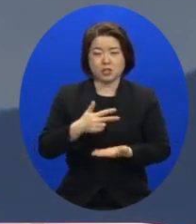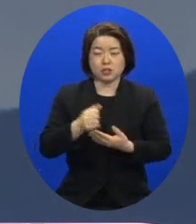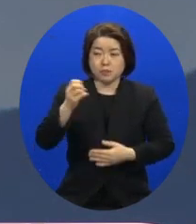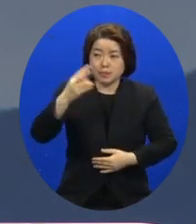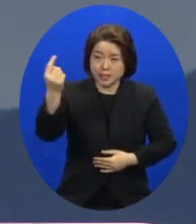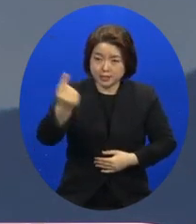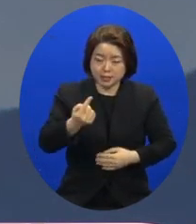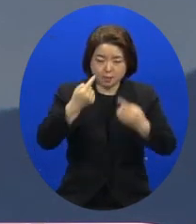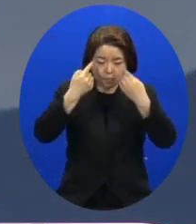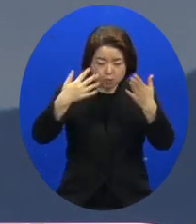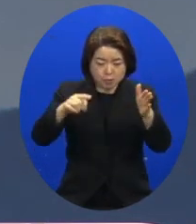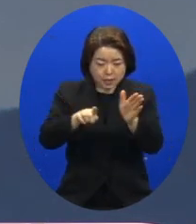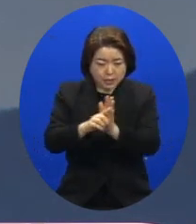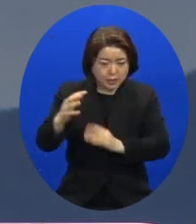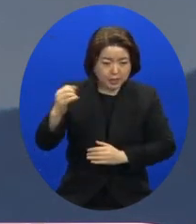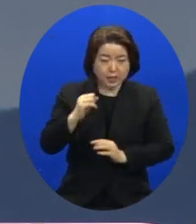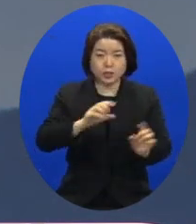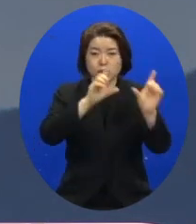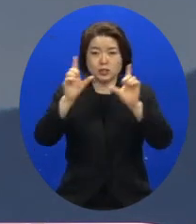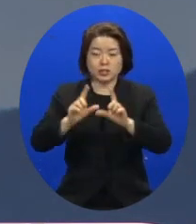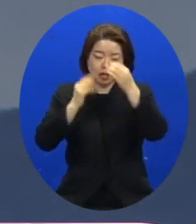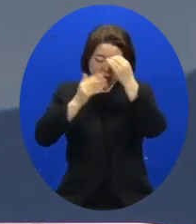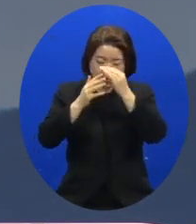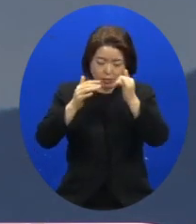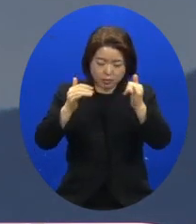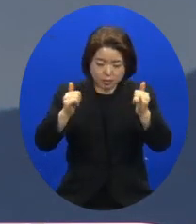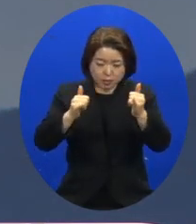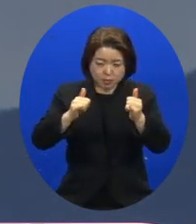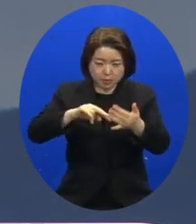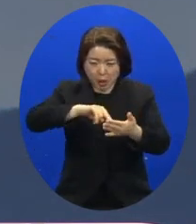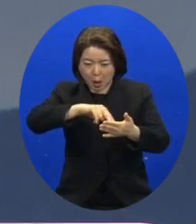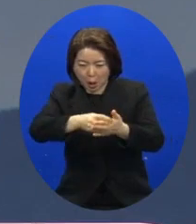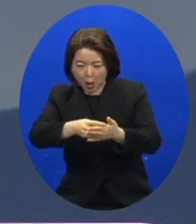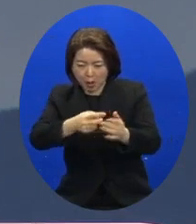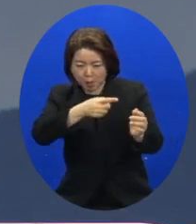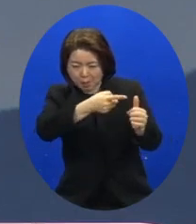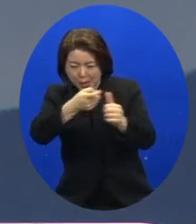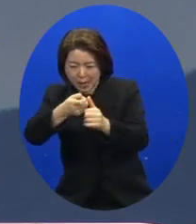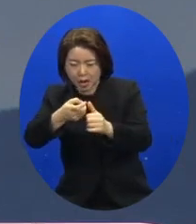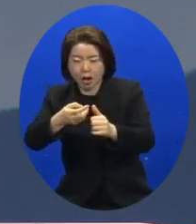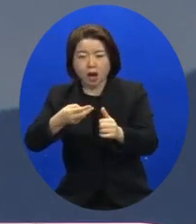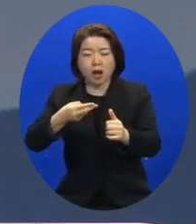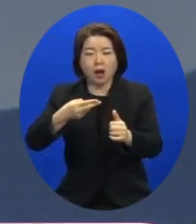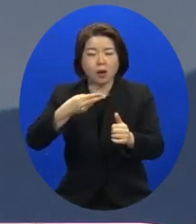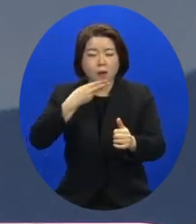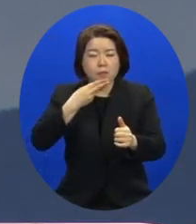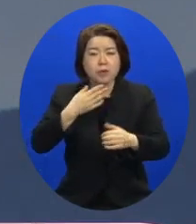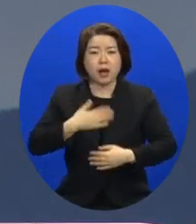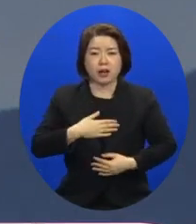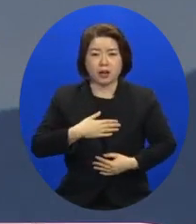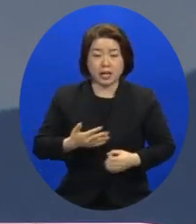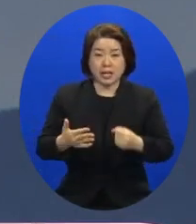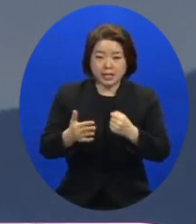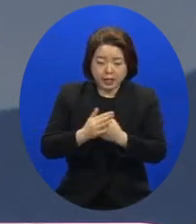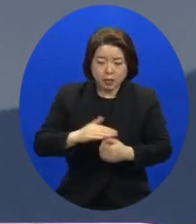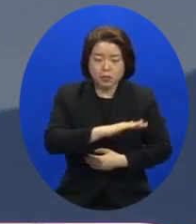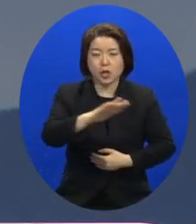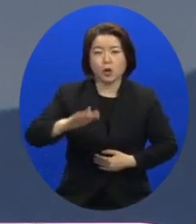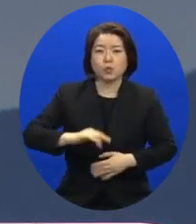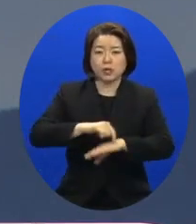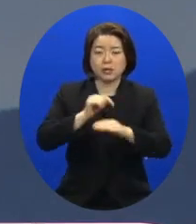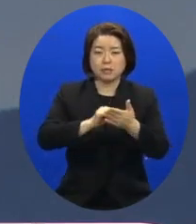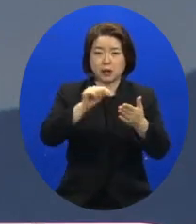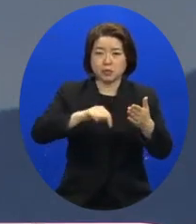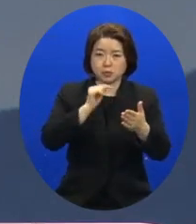분명한 신앙을 가지고 사는 성도는 넘어뜨릴 방법이 없음을 압니다. 그래서 마귀가 우리의 마음속에 주님의